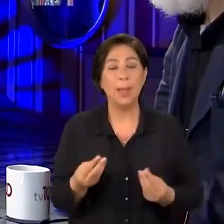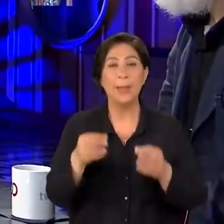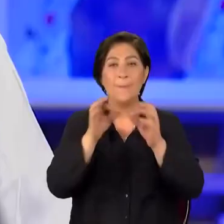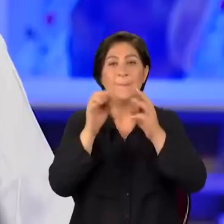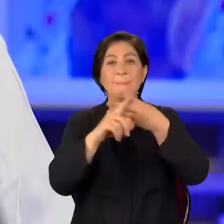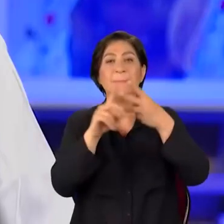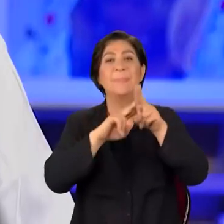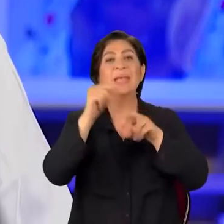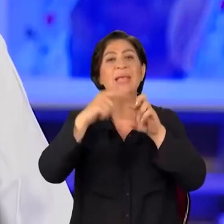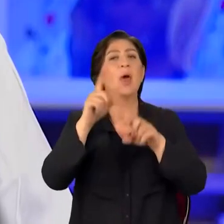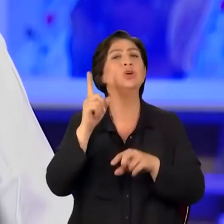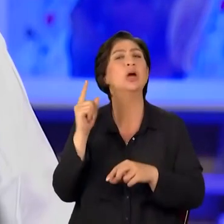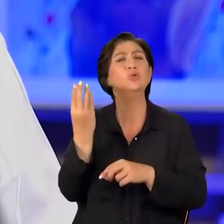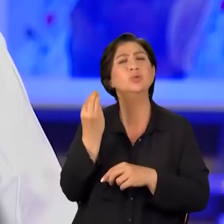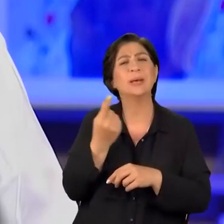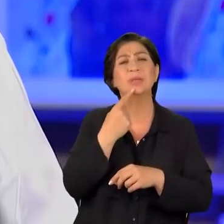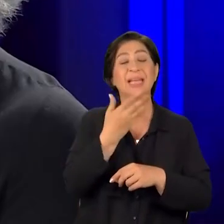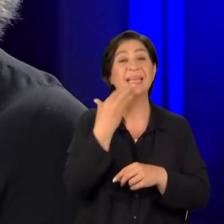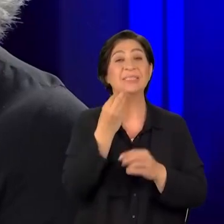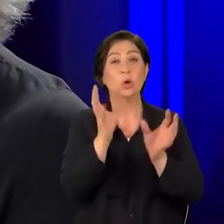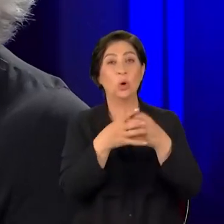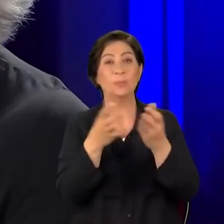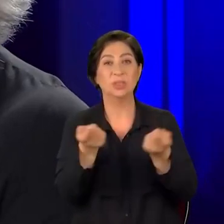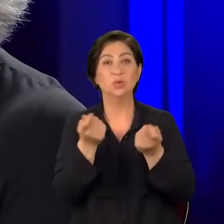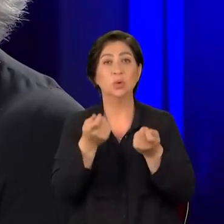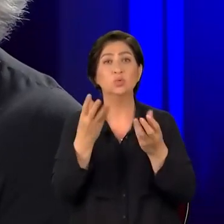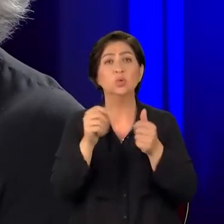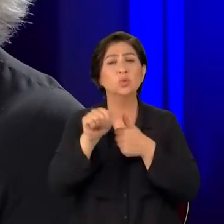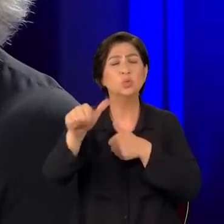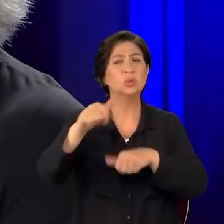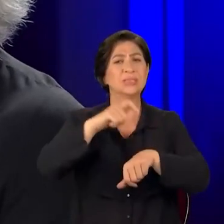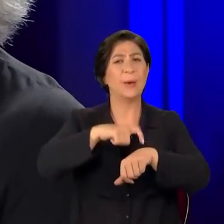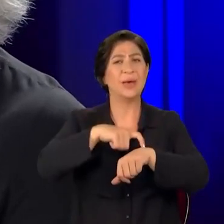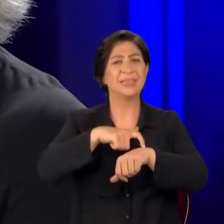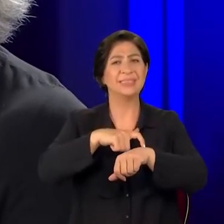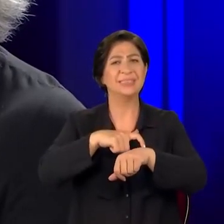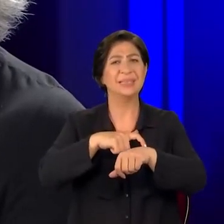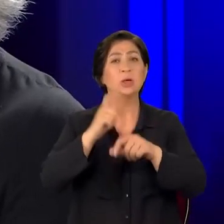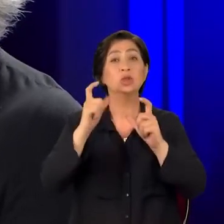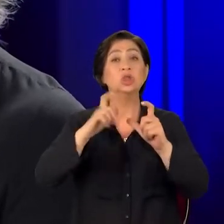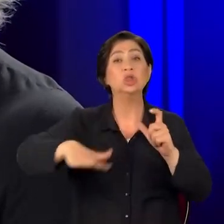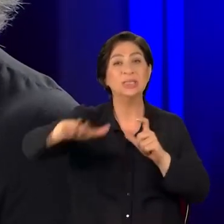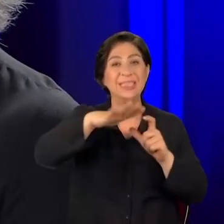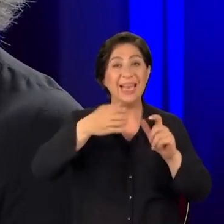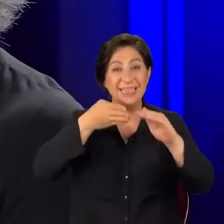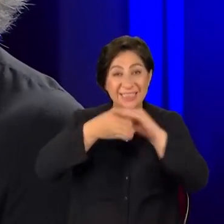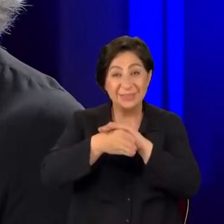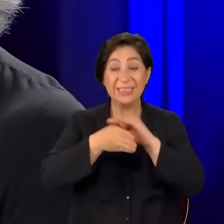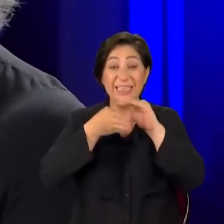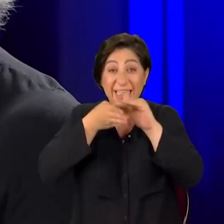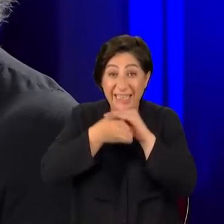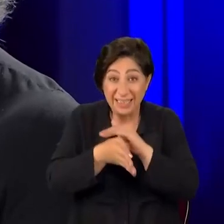yapmakta olan. Bekir Hoca çok güzel bir şey söyledi. Ben hani gençlik gruplarında çalışıyorum dedim ya, çok uzun süredir sosyal